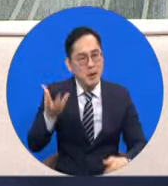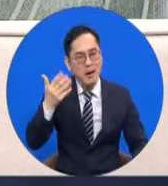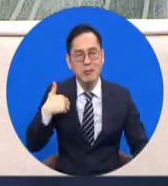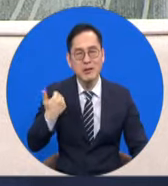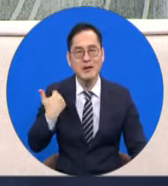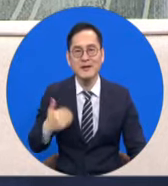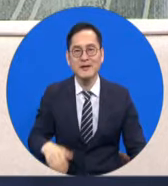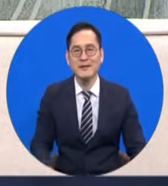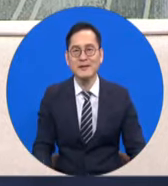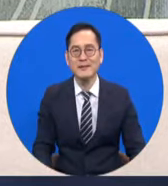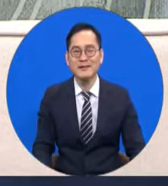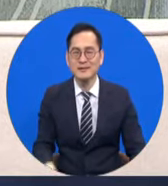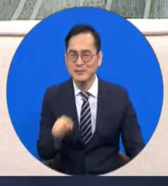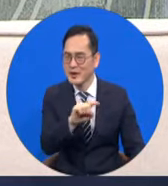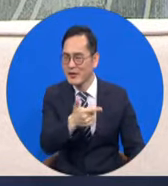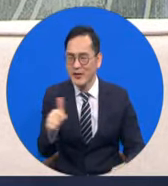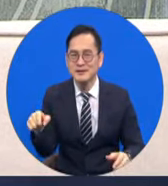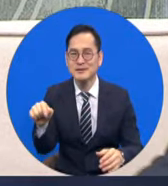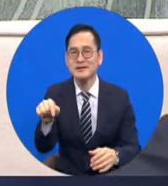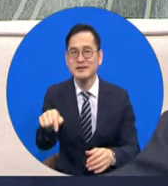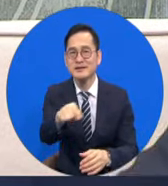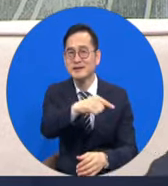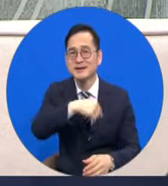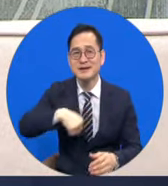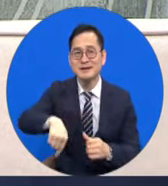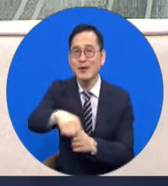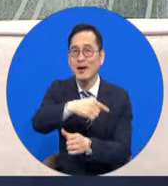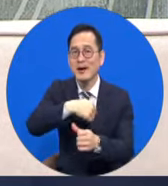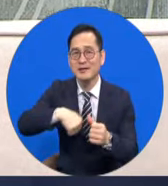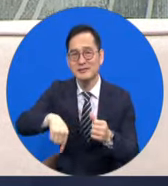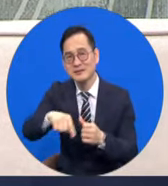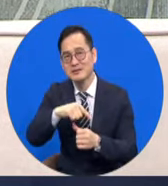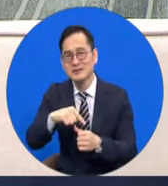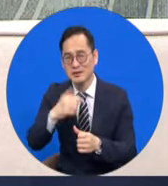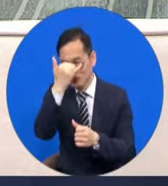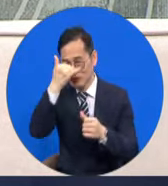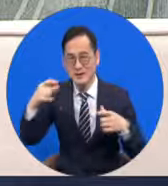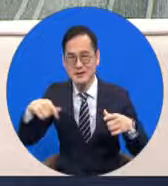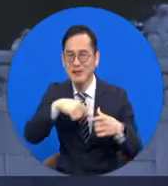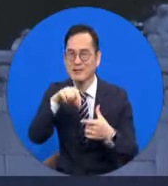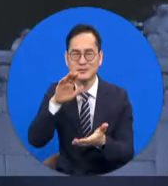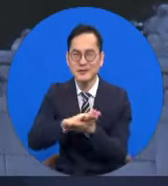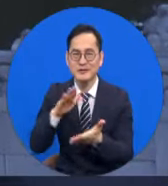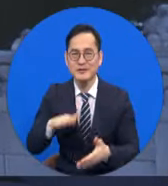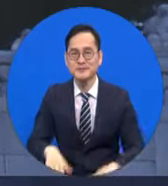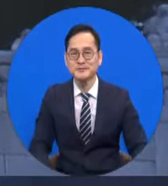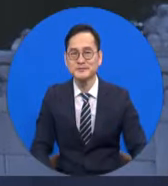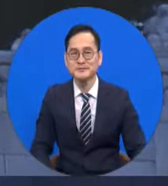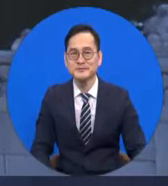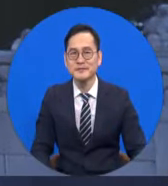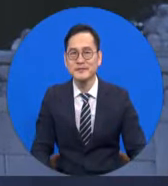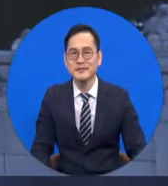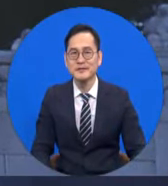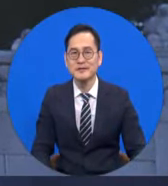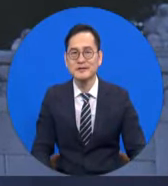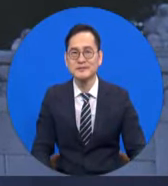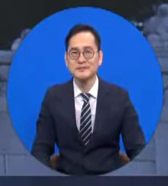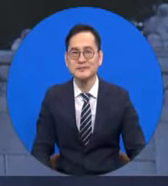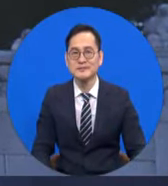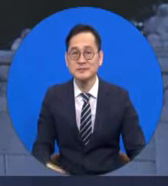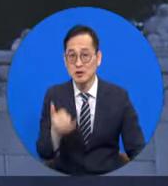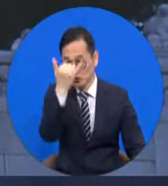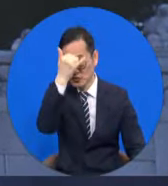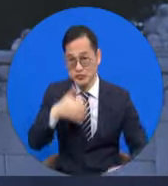될 것이다 그렇게 봅니다. 그렇군요. 네. 충청의 선택에 따라서 선거 결과가 크게 영향을 받는다. 그리고 지금 그 충남의